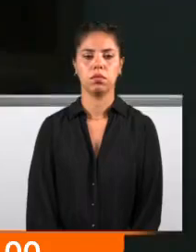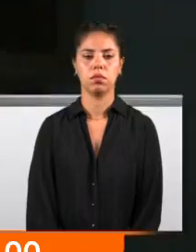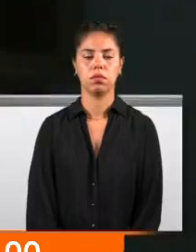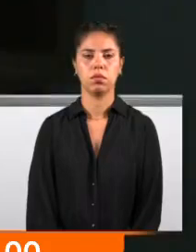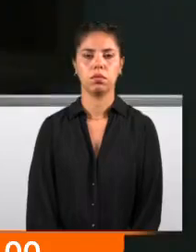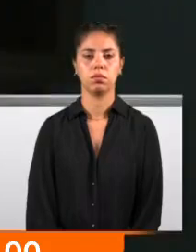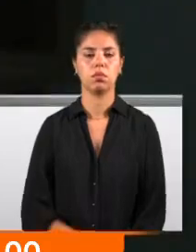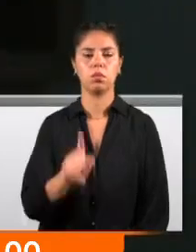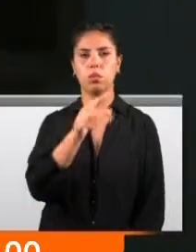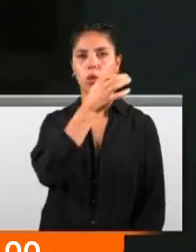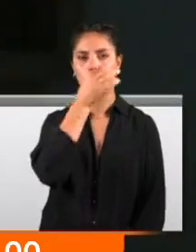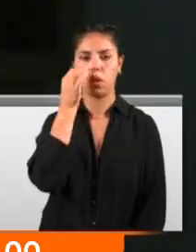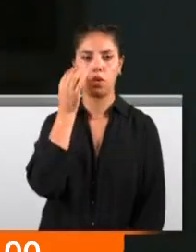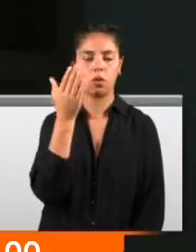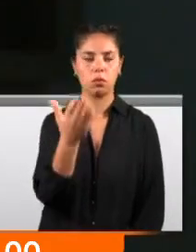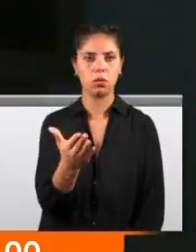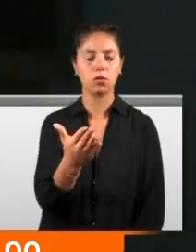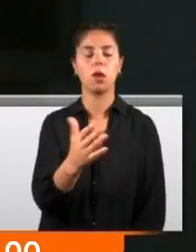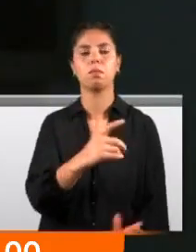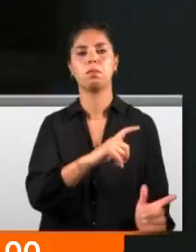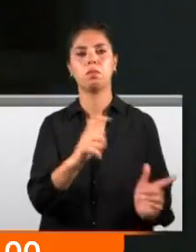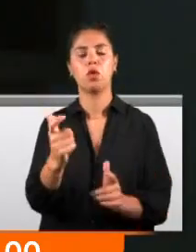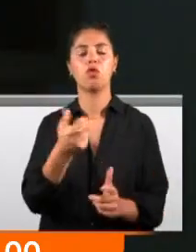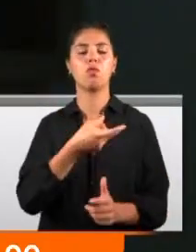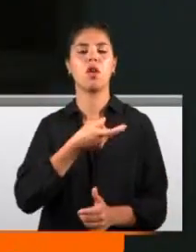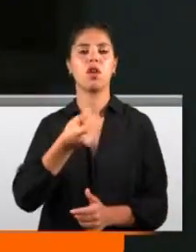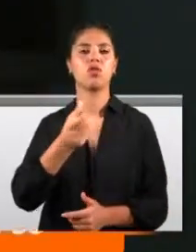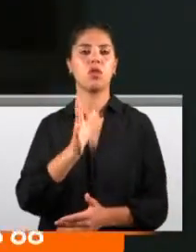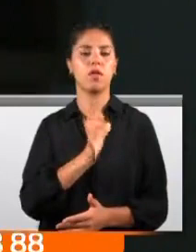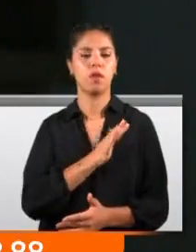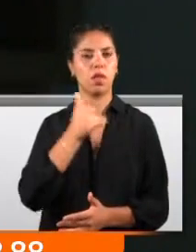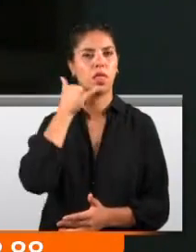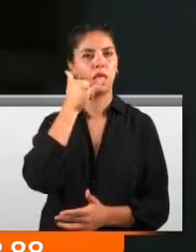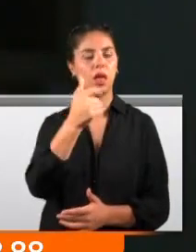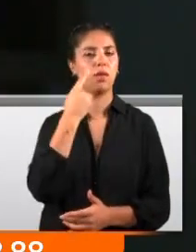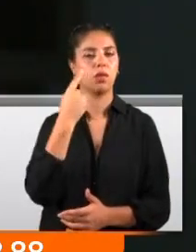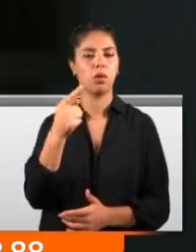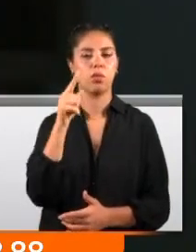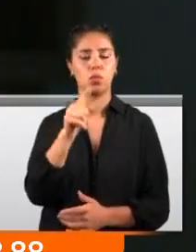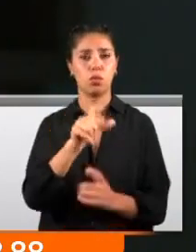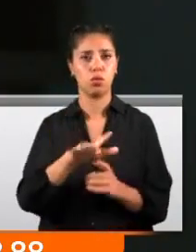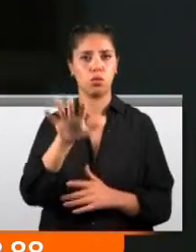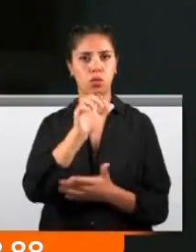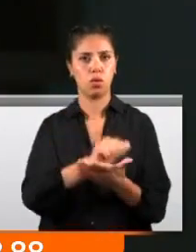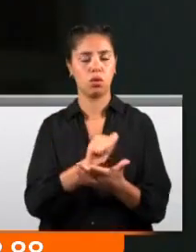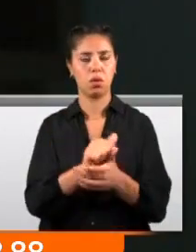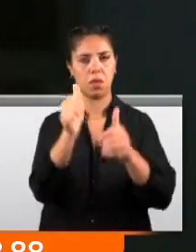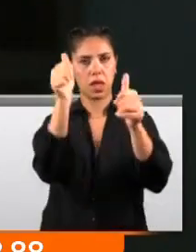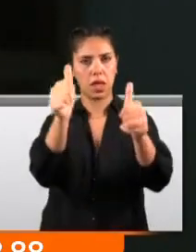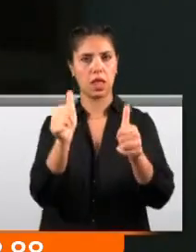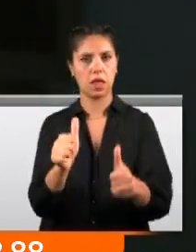Bu kadar basit aslında bir göçmen kaçakçılığı meselesi. Sadece bir telefonun ucunda, özellikle bunu sosyal medyadan yapıyorlar